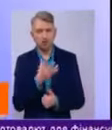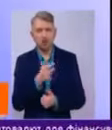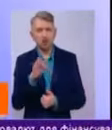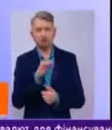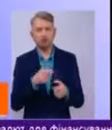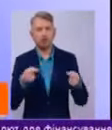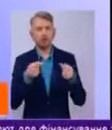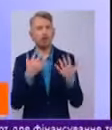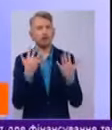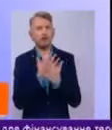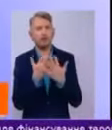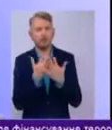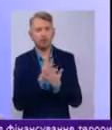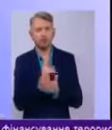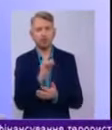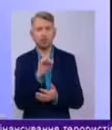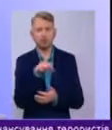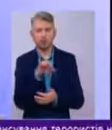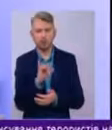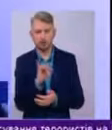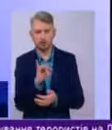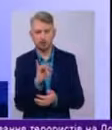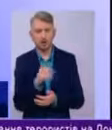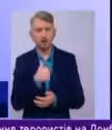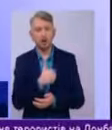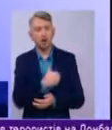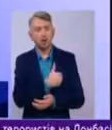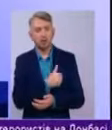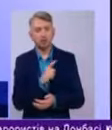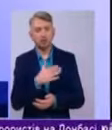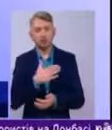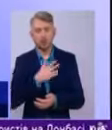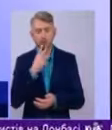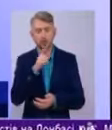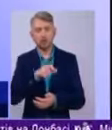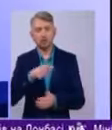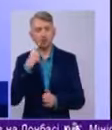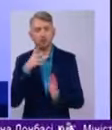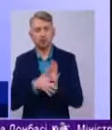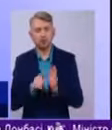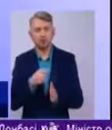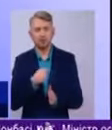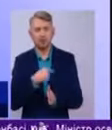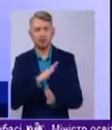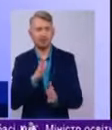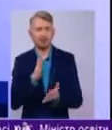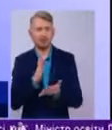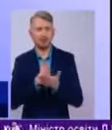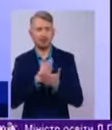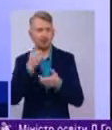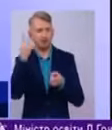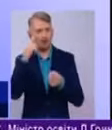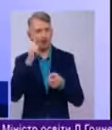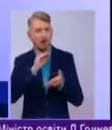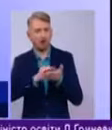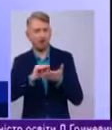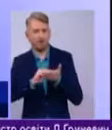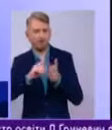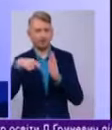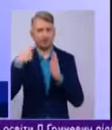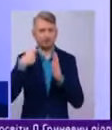конкретного фільму «Крути», я хочу просто, щоб наші глядачі зрозуміли, що я не є автором цього фільму, я не є